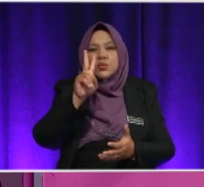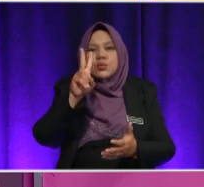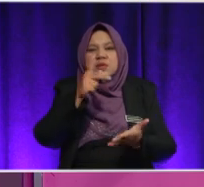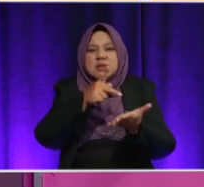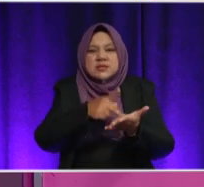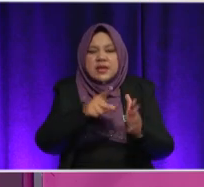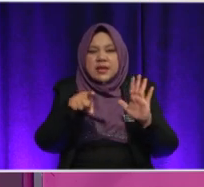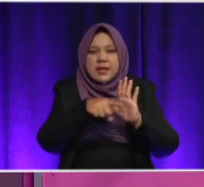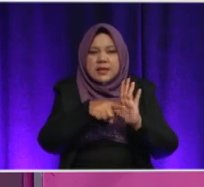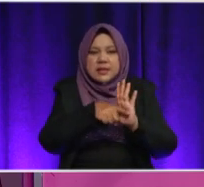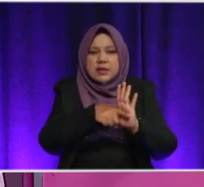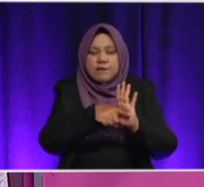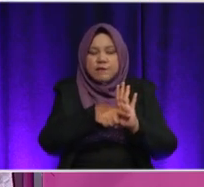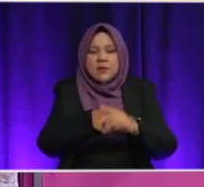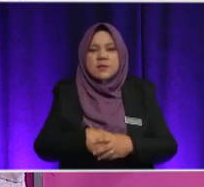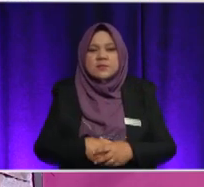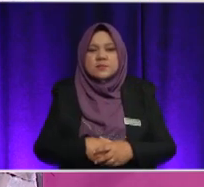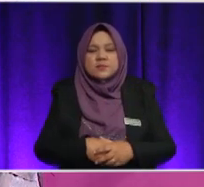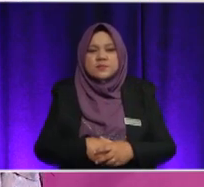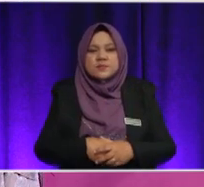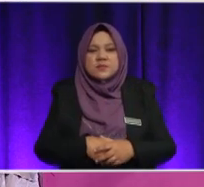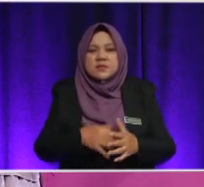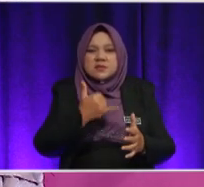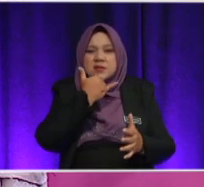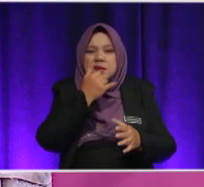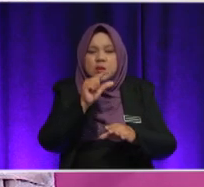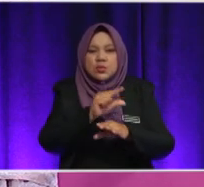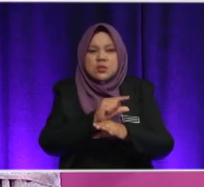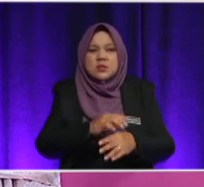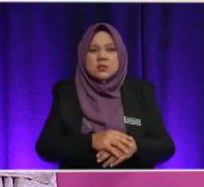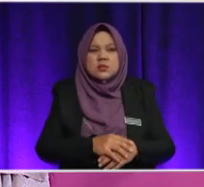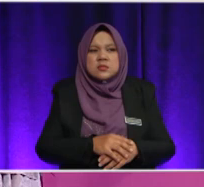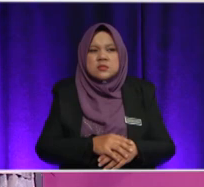penyalahgunaan obat-obatan menurut subuh yang drastis